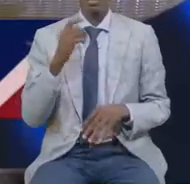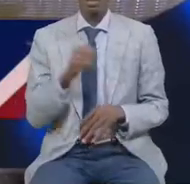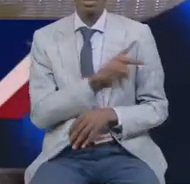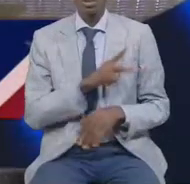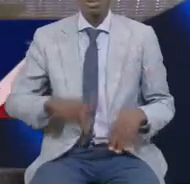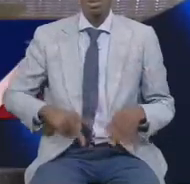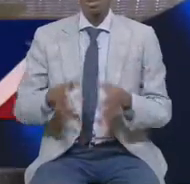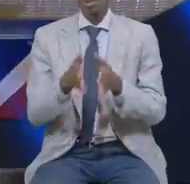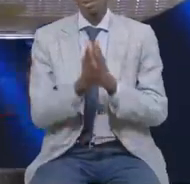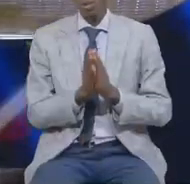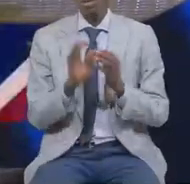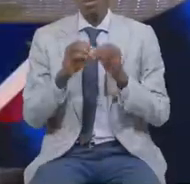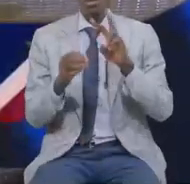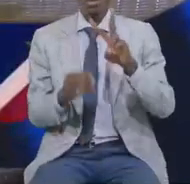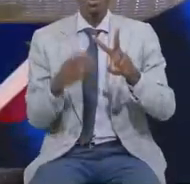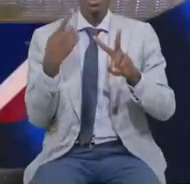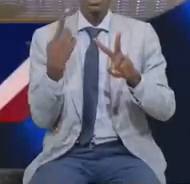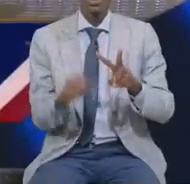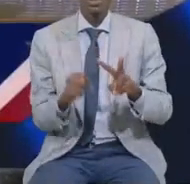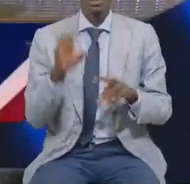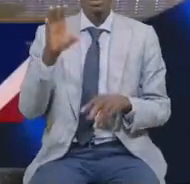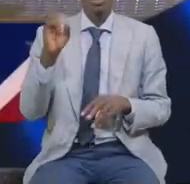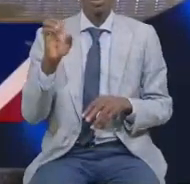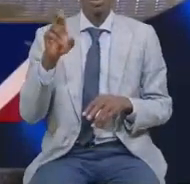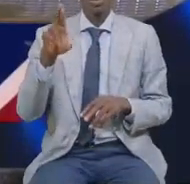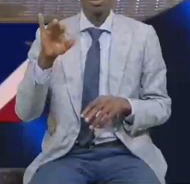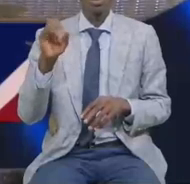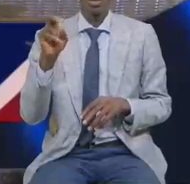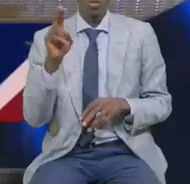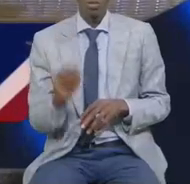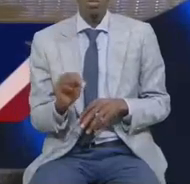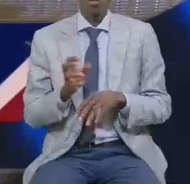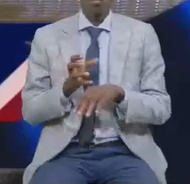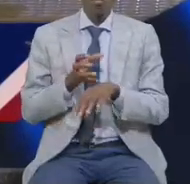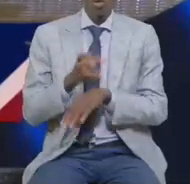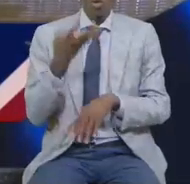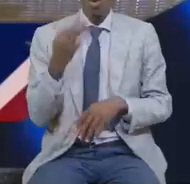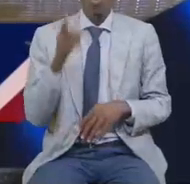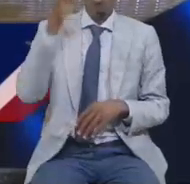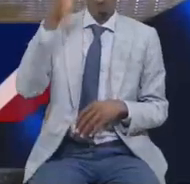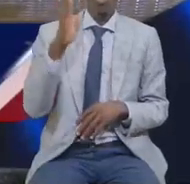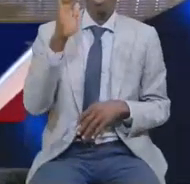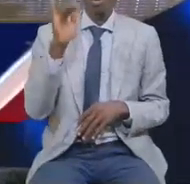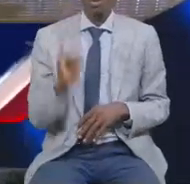c'est-à-dire la contrainte des compagnons pieux à travers la domination du roi. Il dit non.